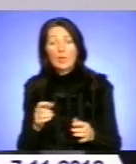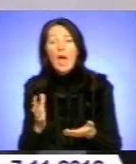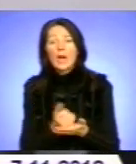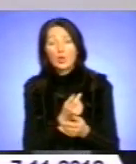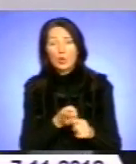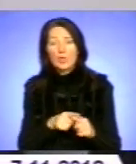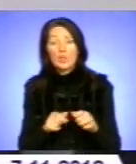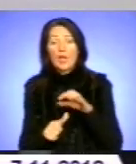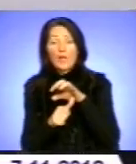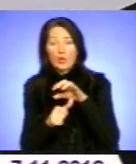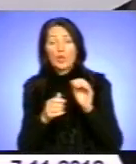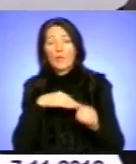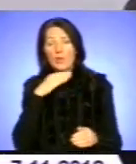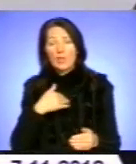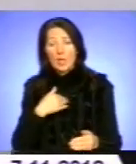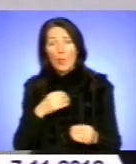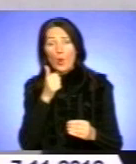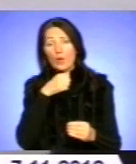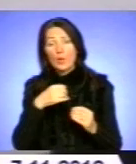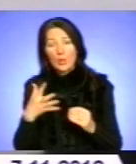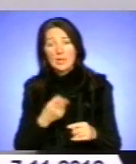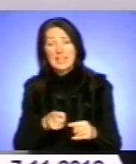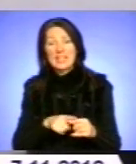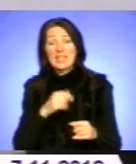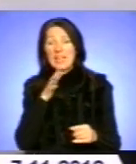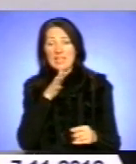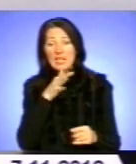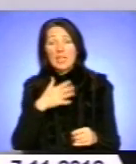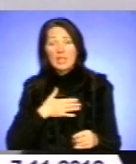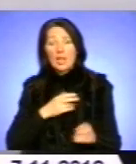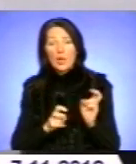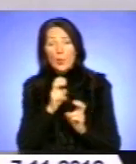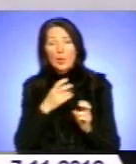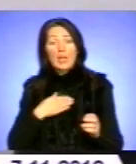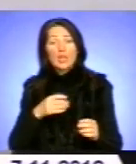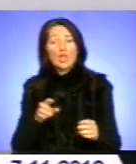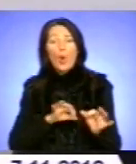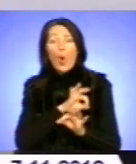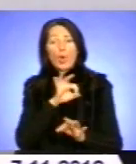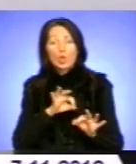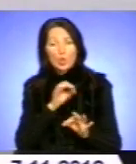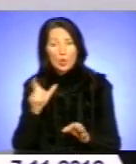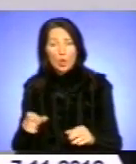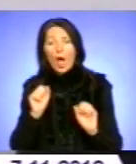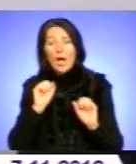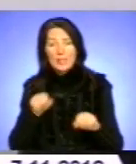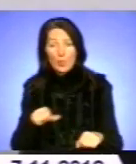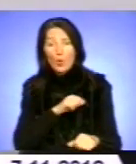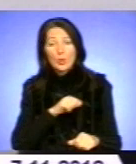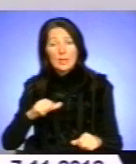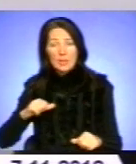15, а за це час наша промисловість, наші конструктори зможуть